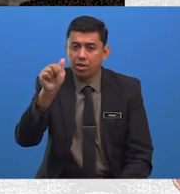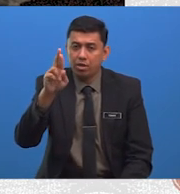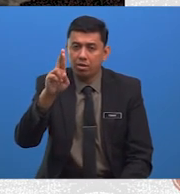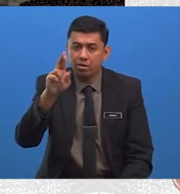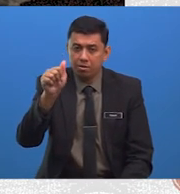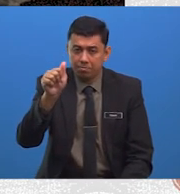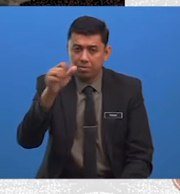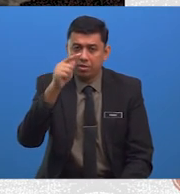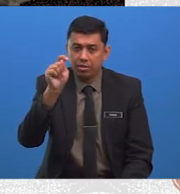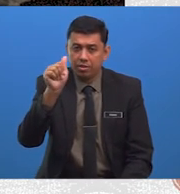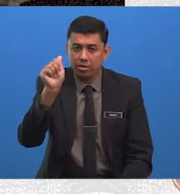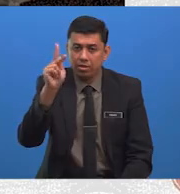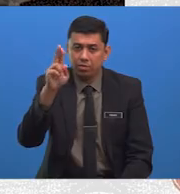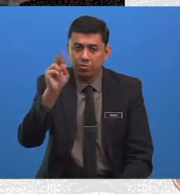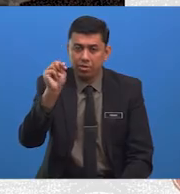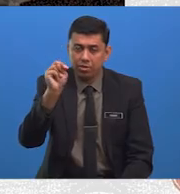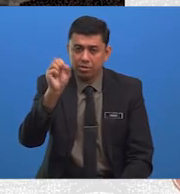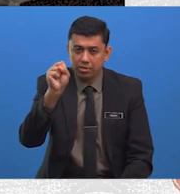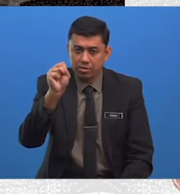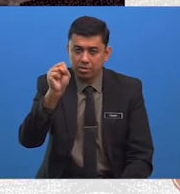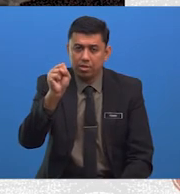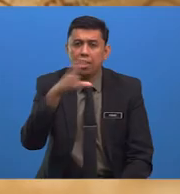dan Candi Muara Jambi.